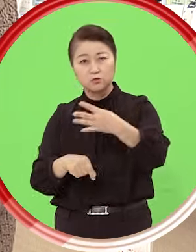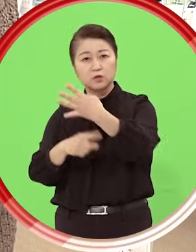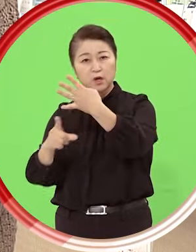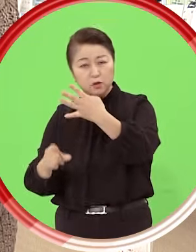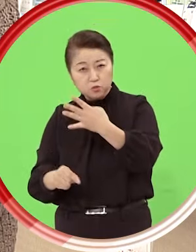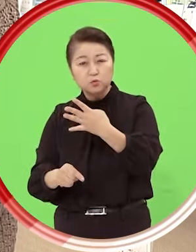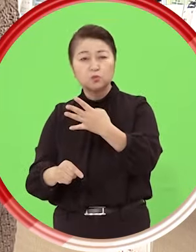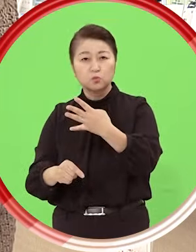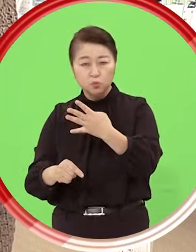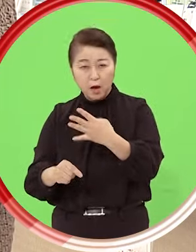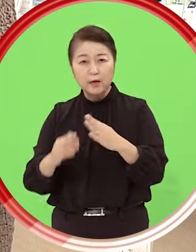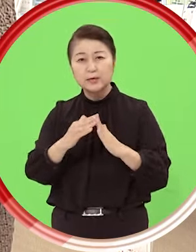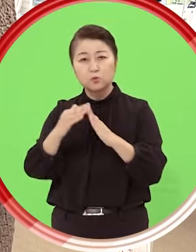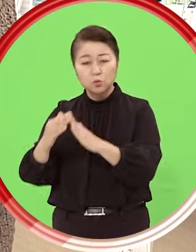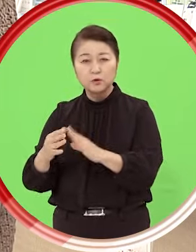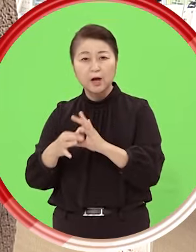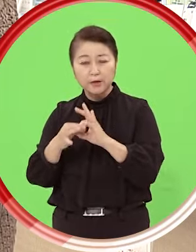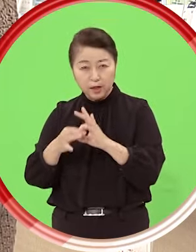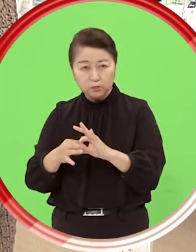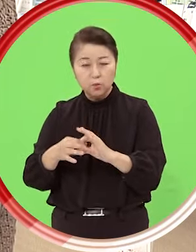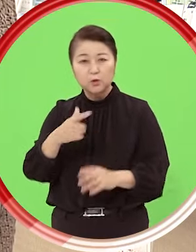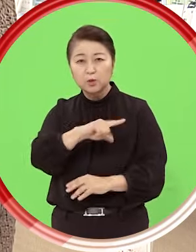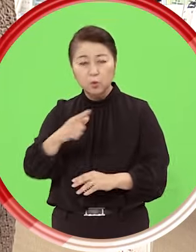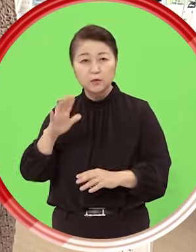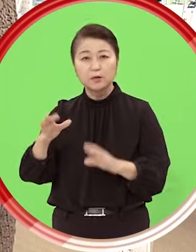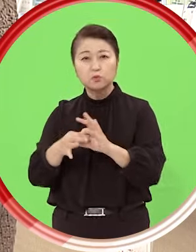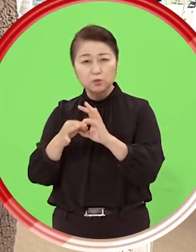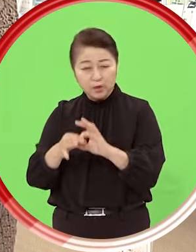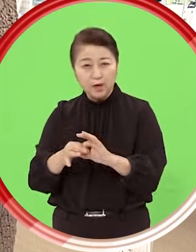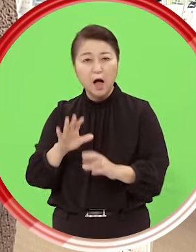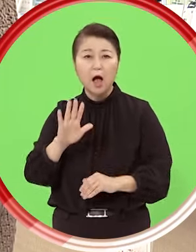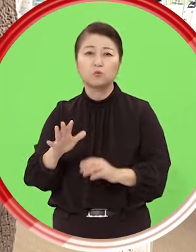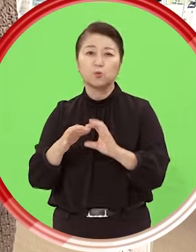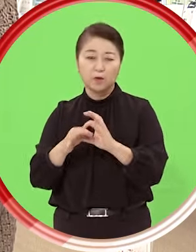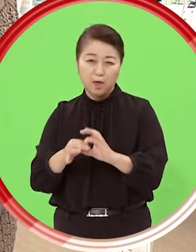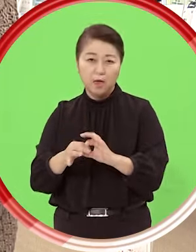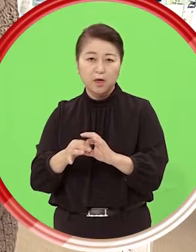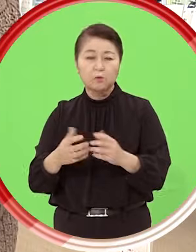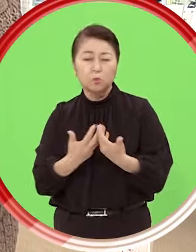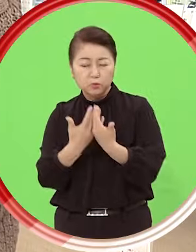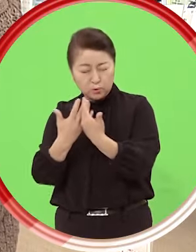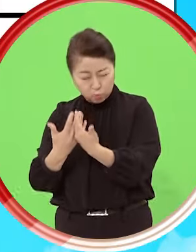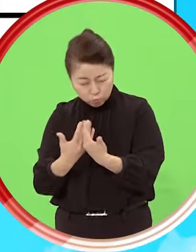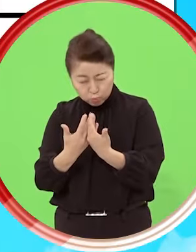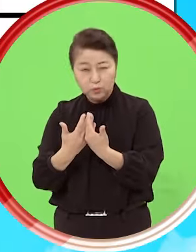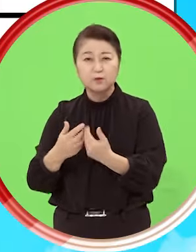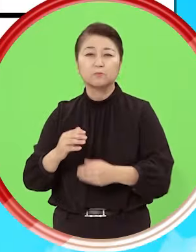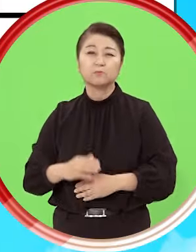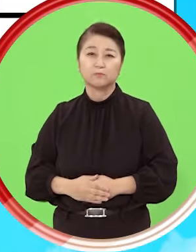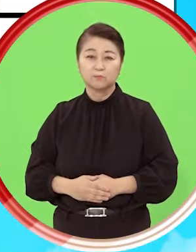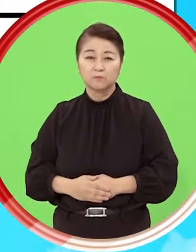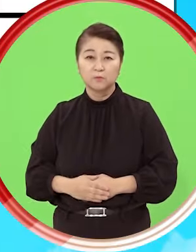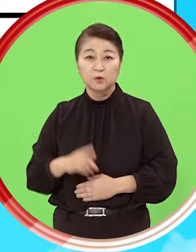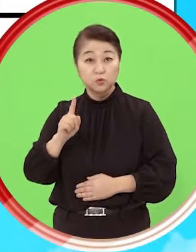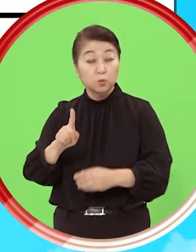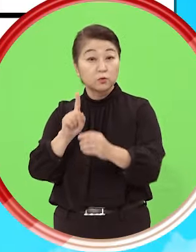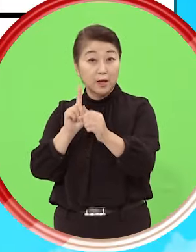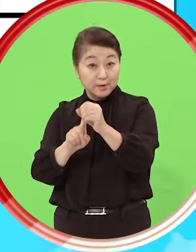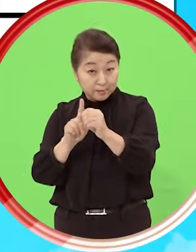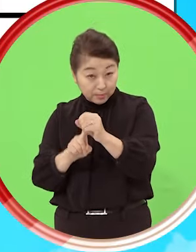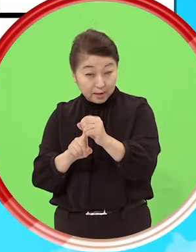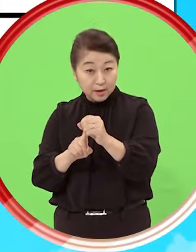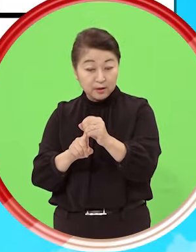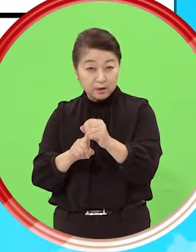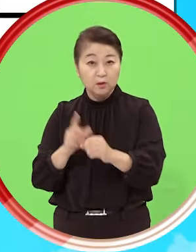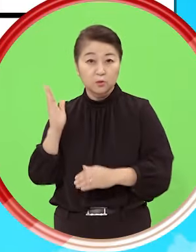にかけて引っ越しに伴う各種の手続きが多くなるため、窓口が大変混雑します。その対策として、ご覧